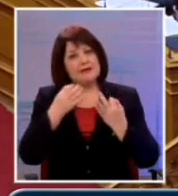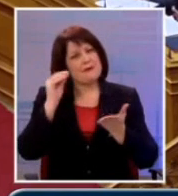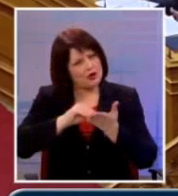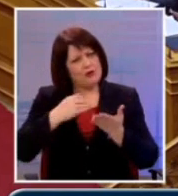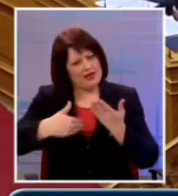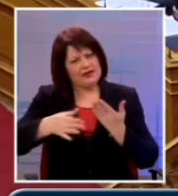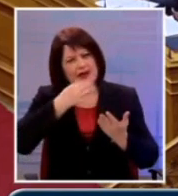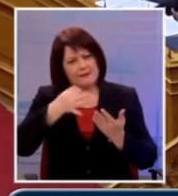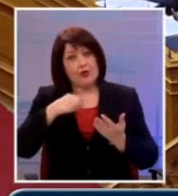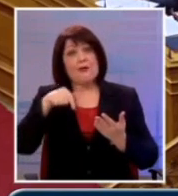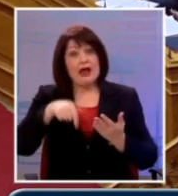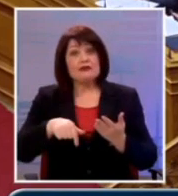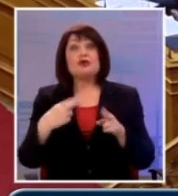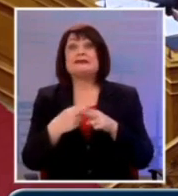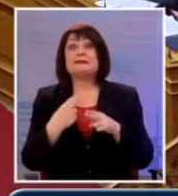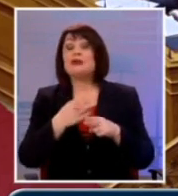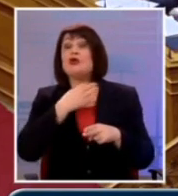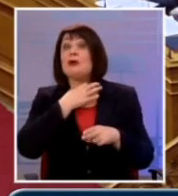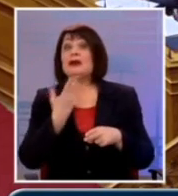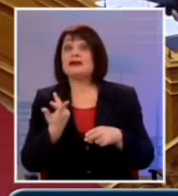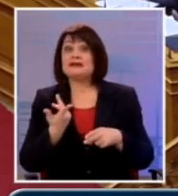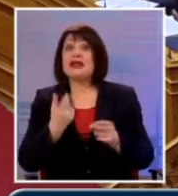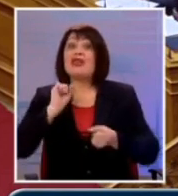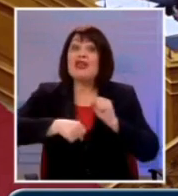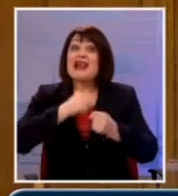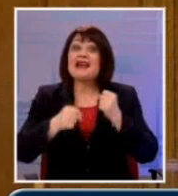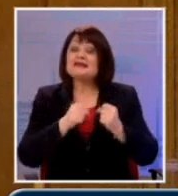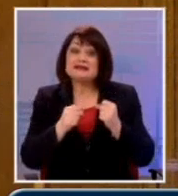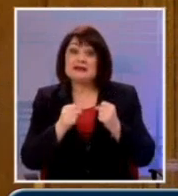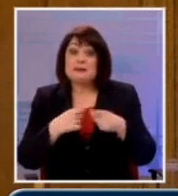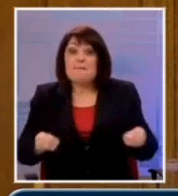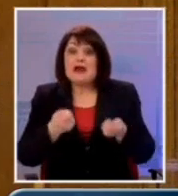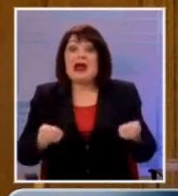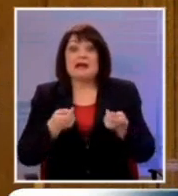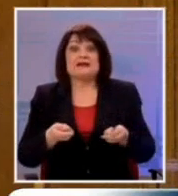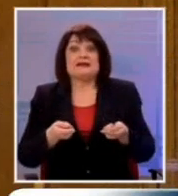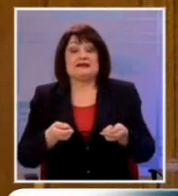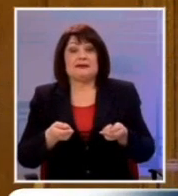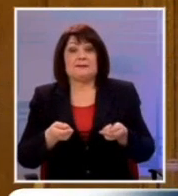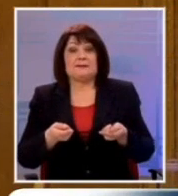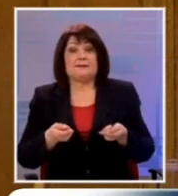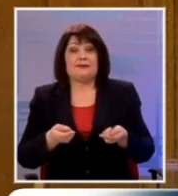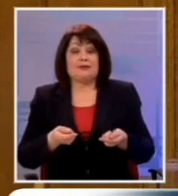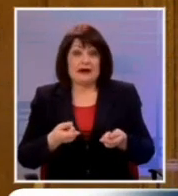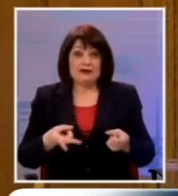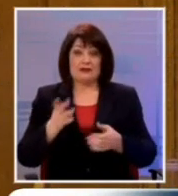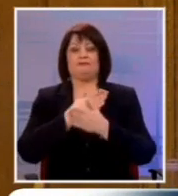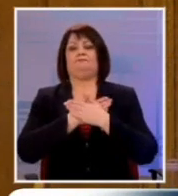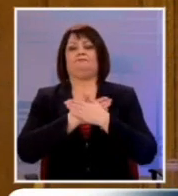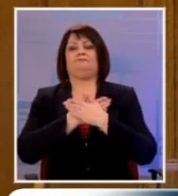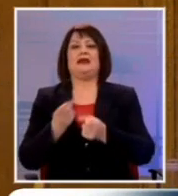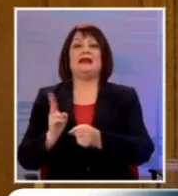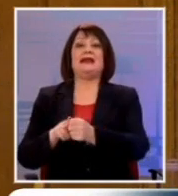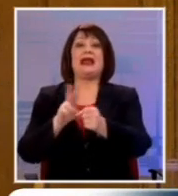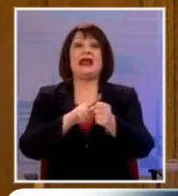άλλα, όμως αυτό που βασικά χρειάζεται είναι η δράση. Δεν μας παρακολουθούν ποια είναι νεκροί αυτού που κάποια στιγμή